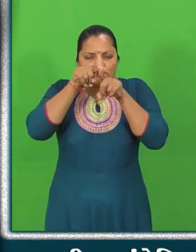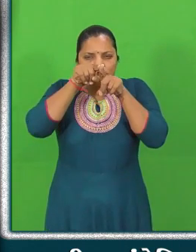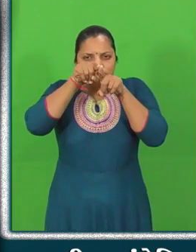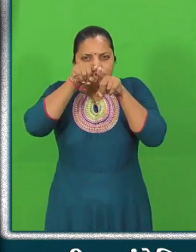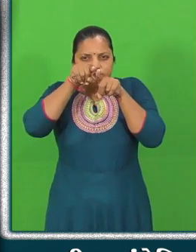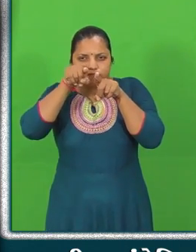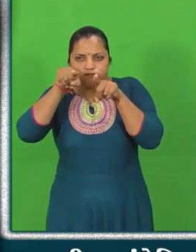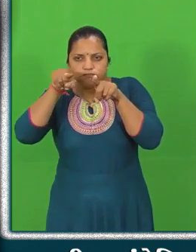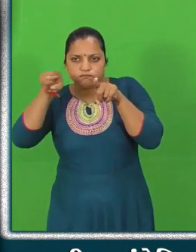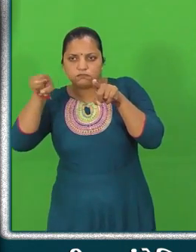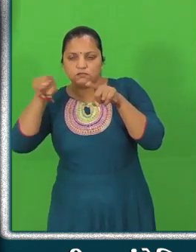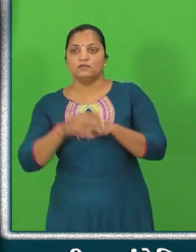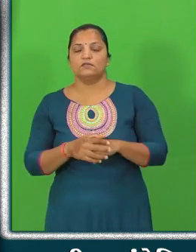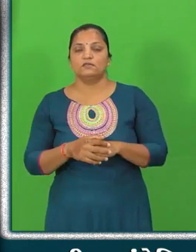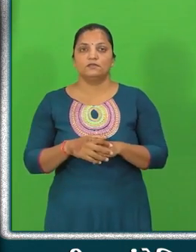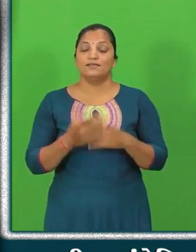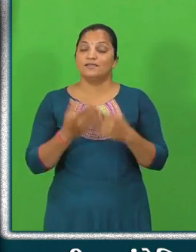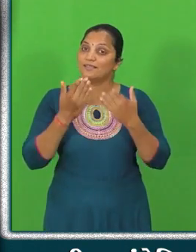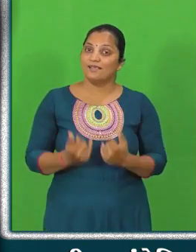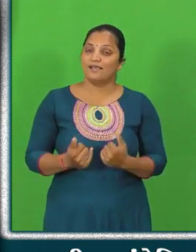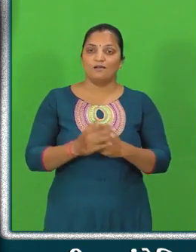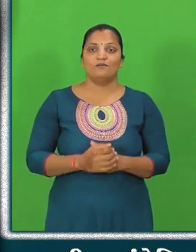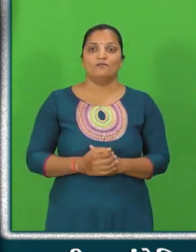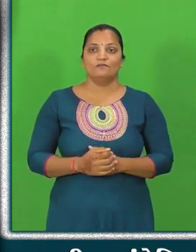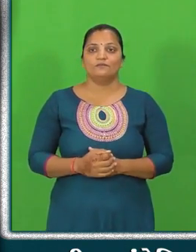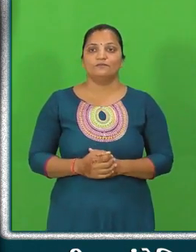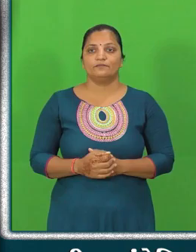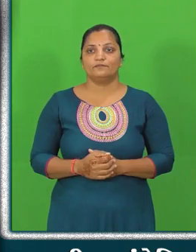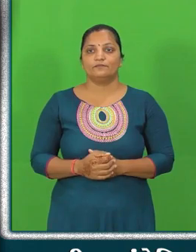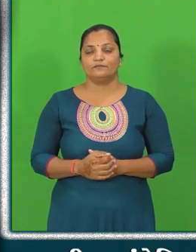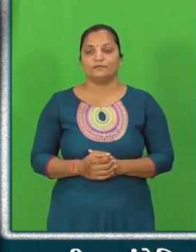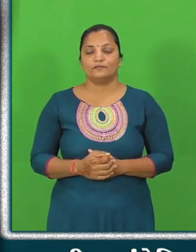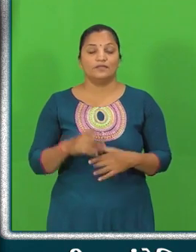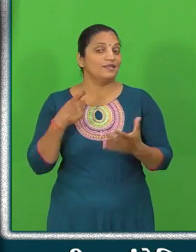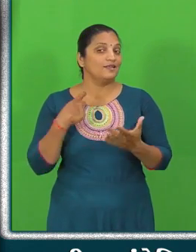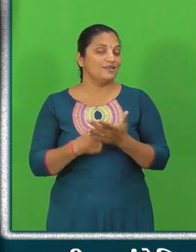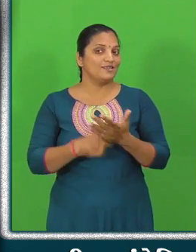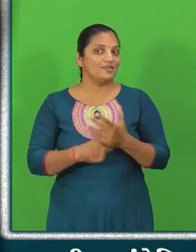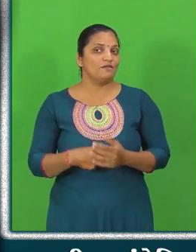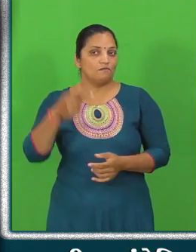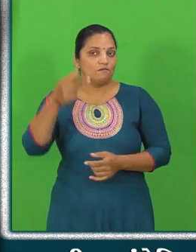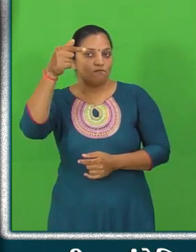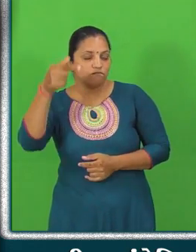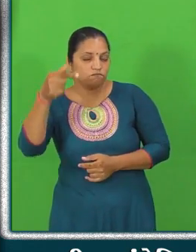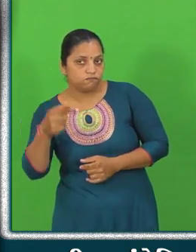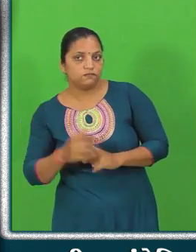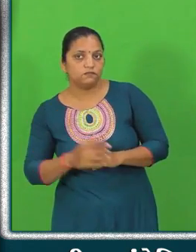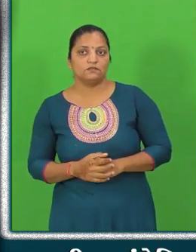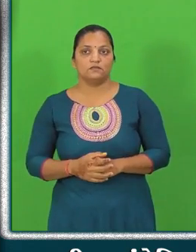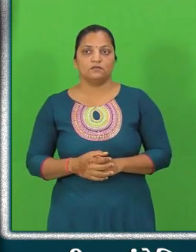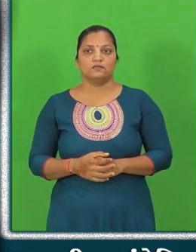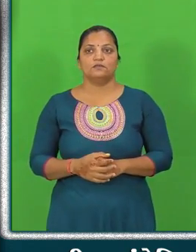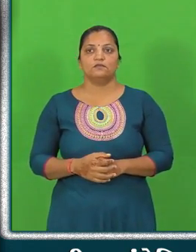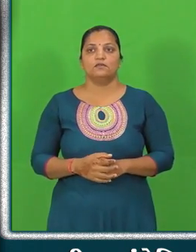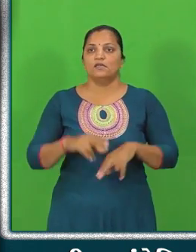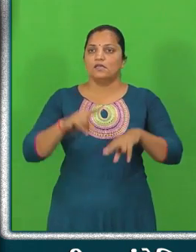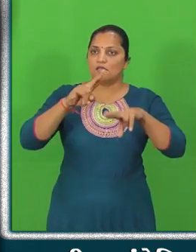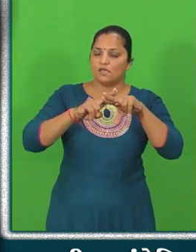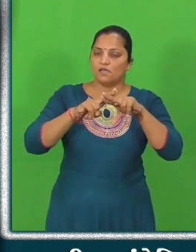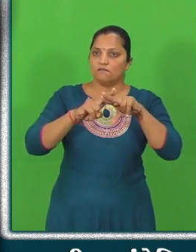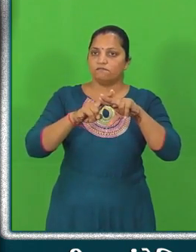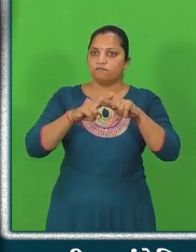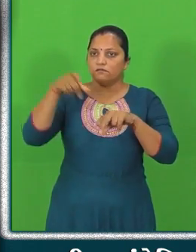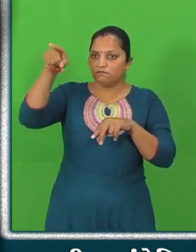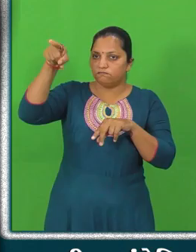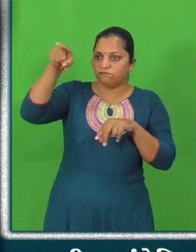છે. હવે નિયમ પ્રમાણે મુખ્ય અક્ષને સમાંતર આપાત કરેલા કિરણો છે એ એફ